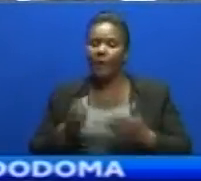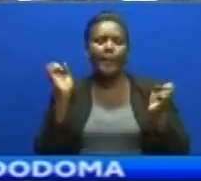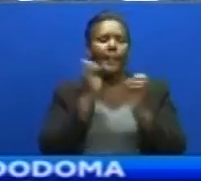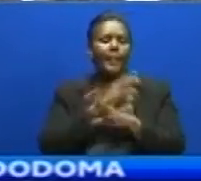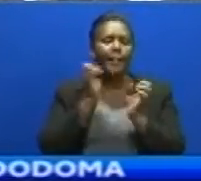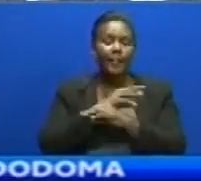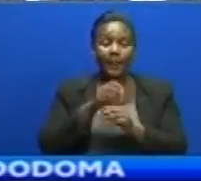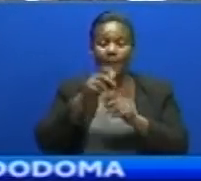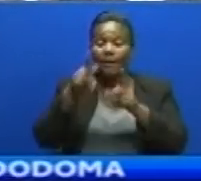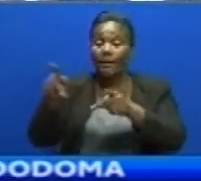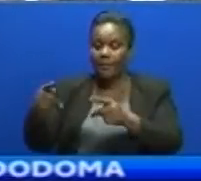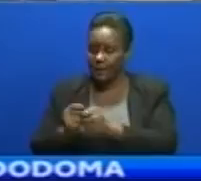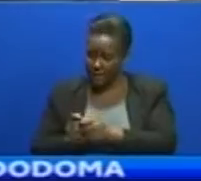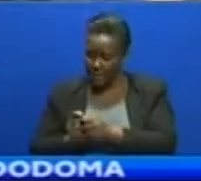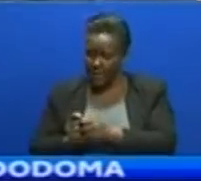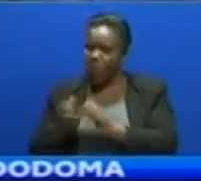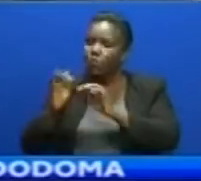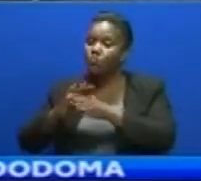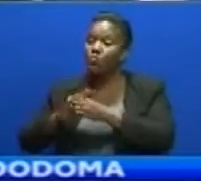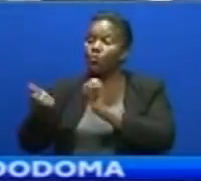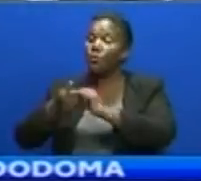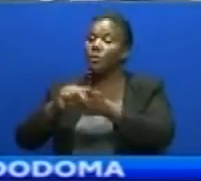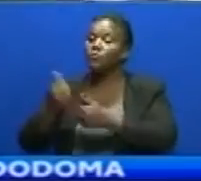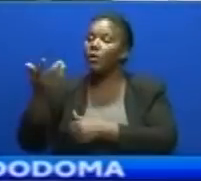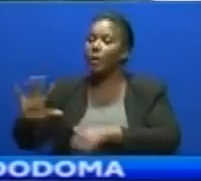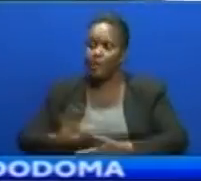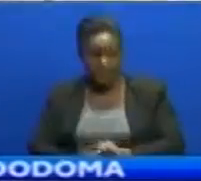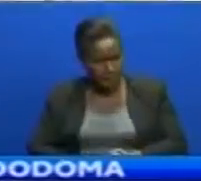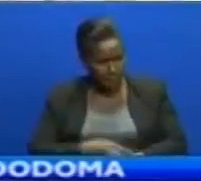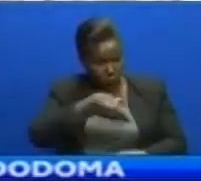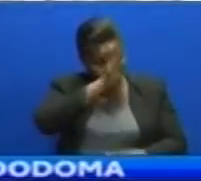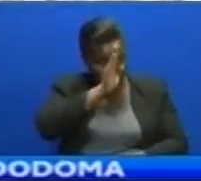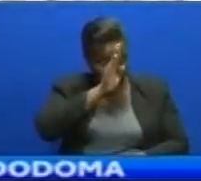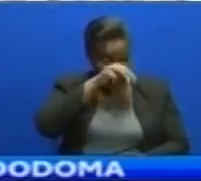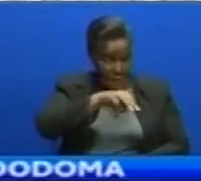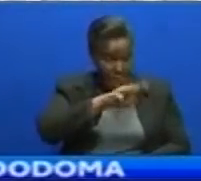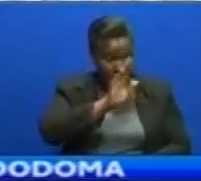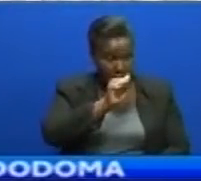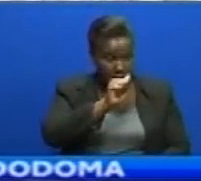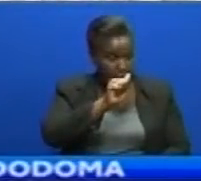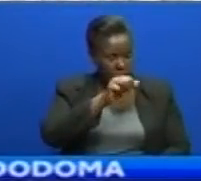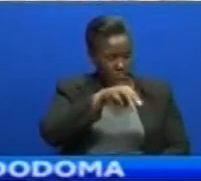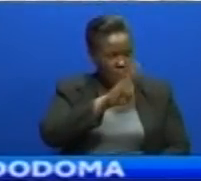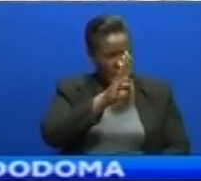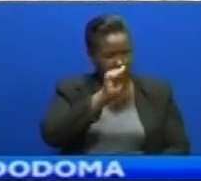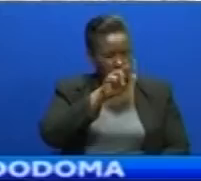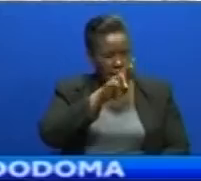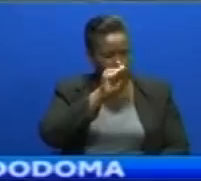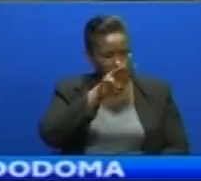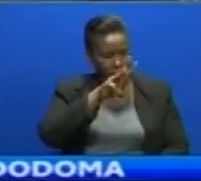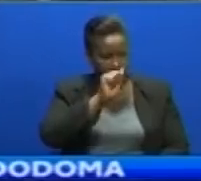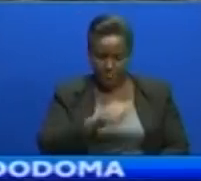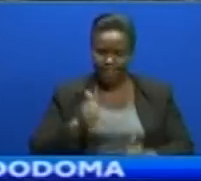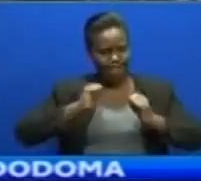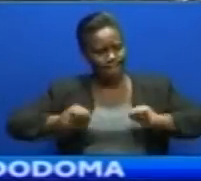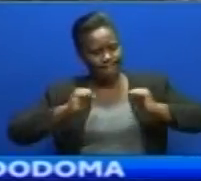haraka. Profesa Makame Mbarawa ni waziri wa maji. Anaingia katika siku yake ya pili akikagua miradi